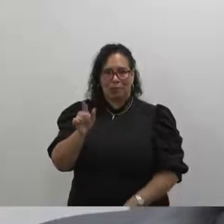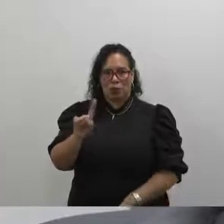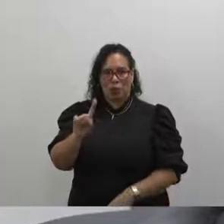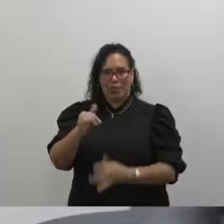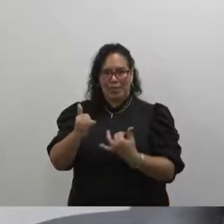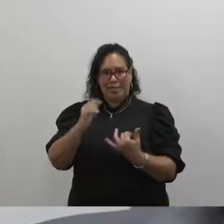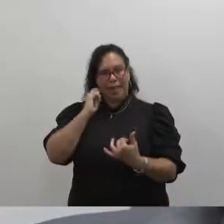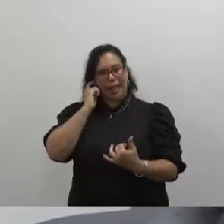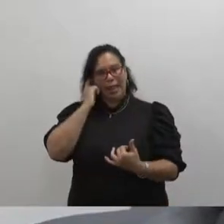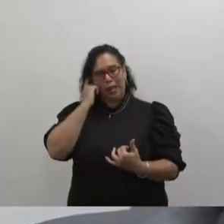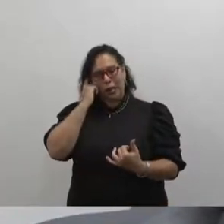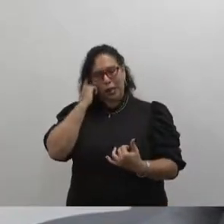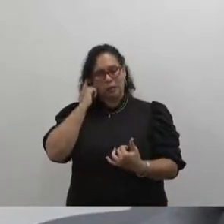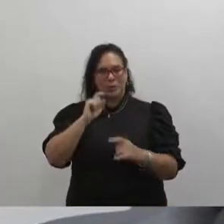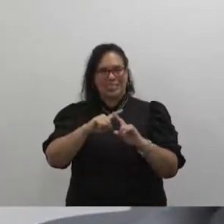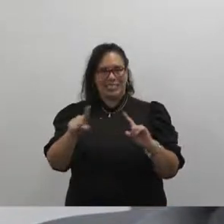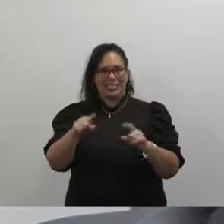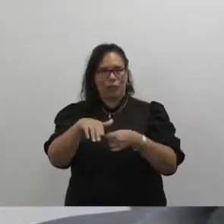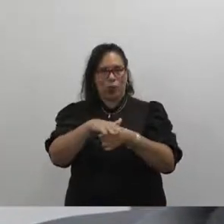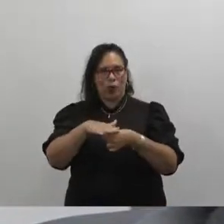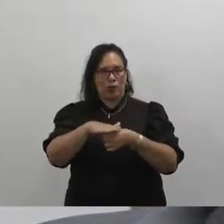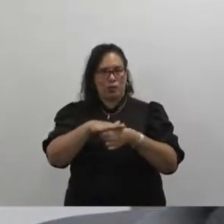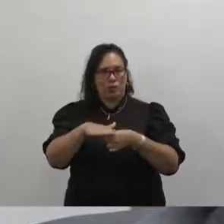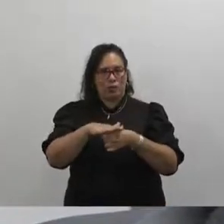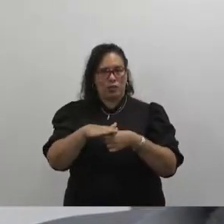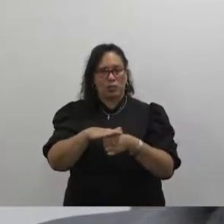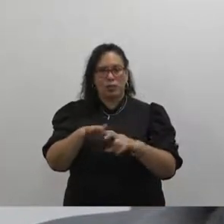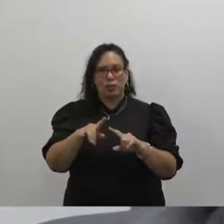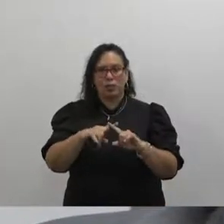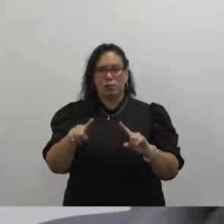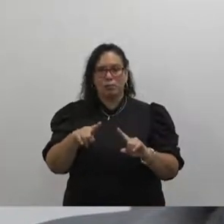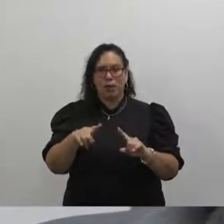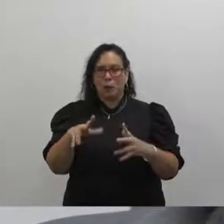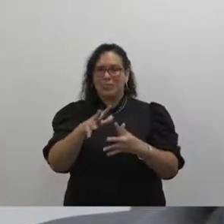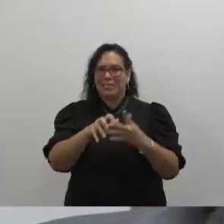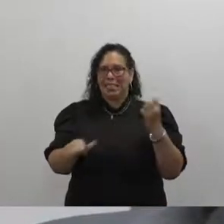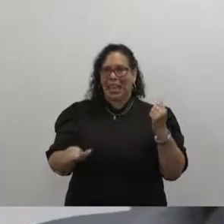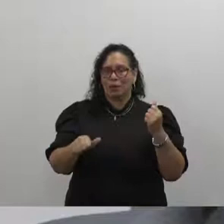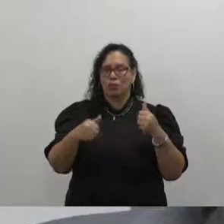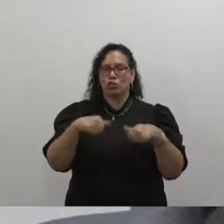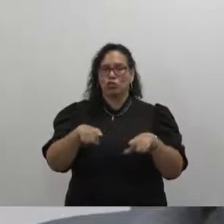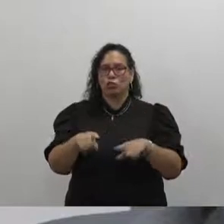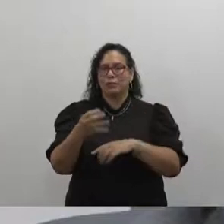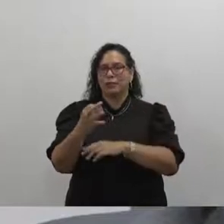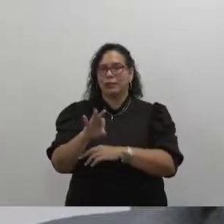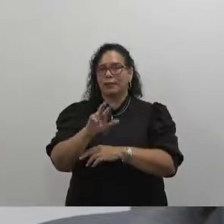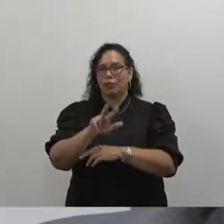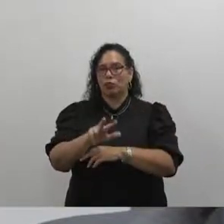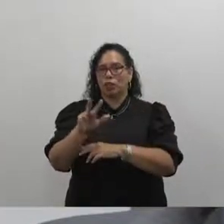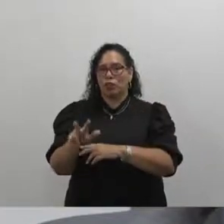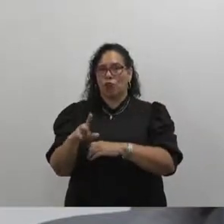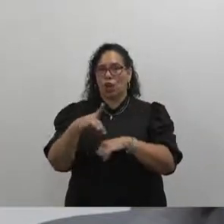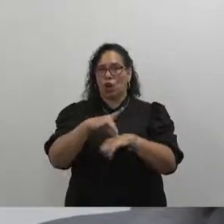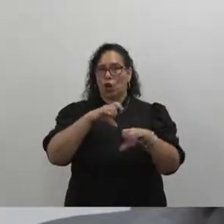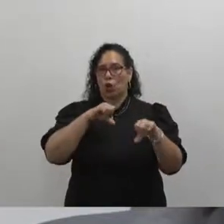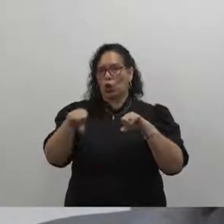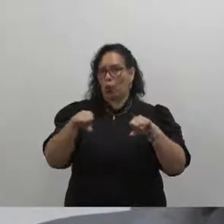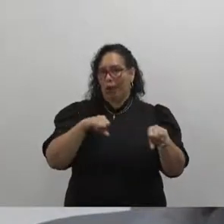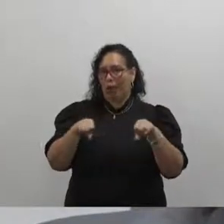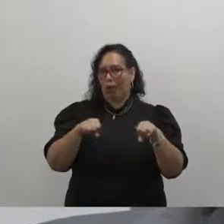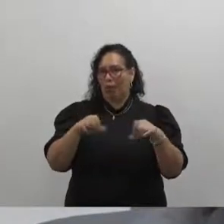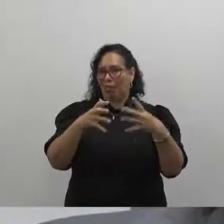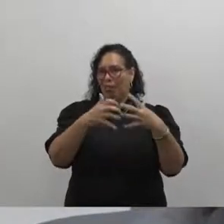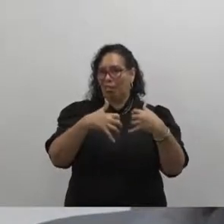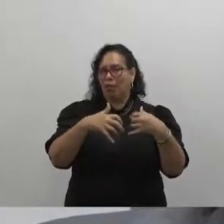bên này mình đây tì tăng cái lại lần đi mà cái xe lá poly đây tì tăng xe điện hai về khối khác chấm bên bọn bọn sam sập